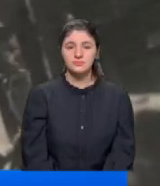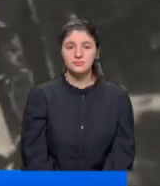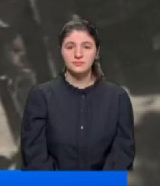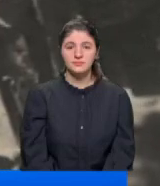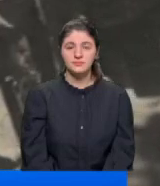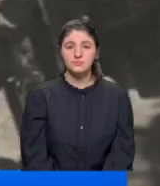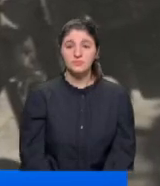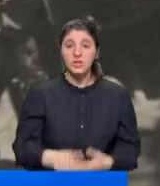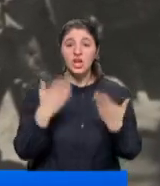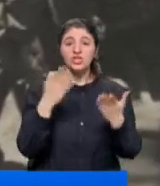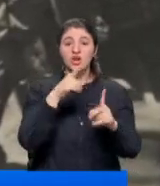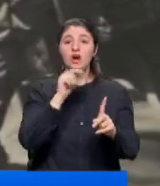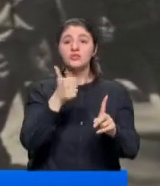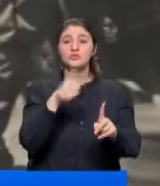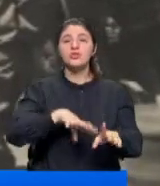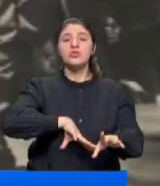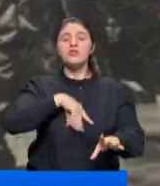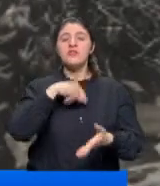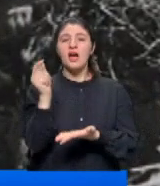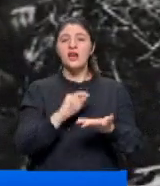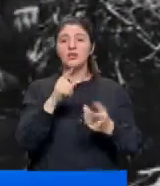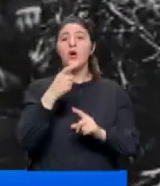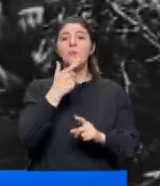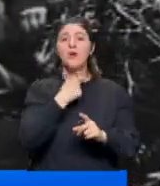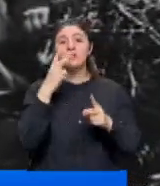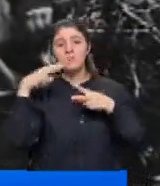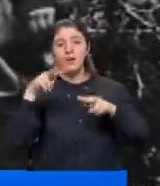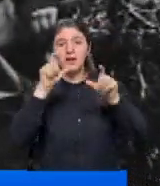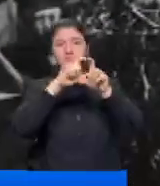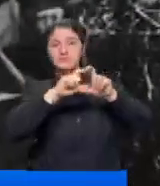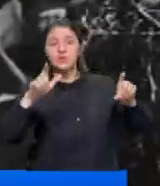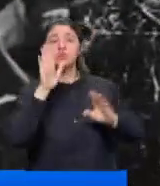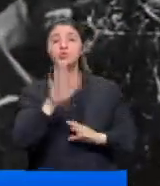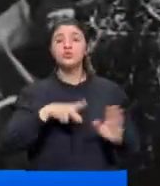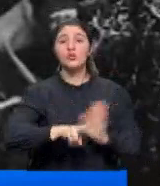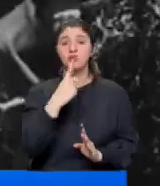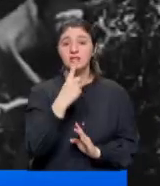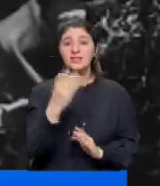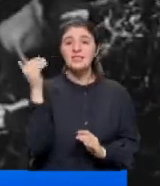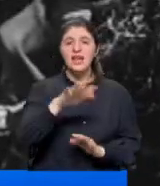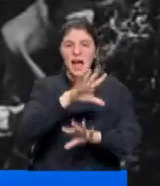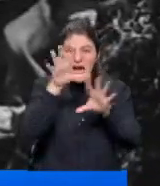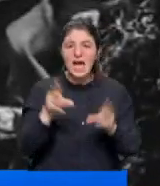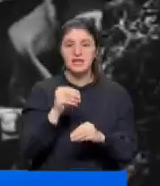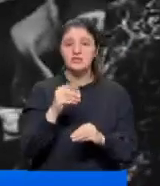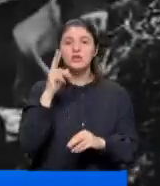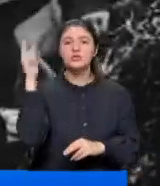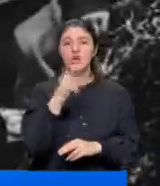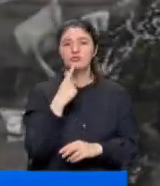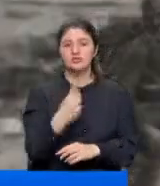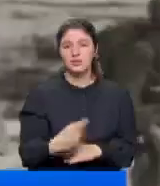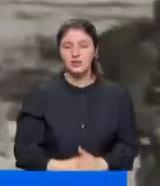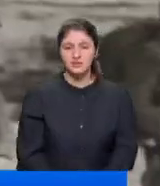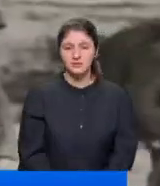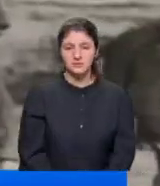servis İşte o günkü ruh ayasını Çanakkale Boğazı'na bakan yamaca Dur Yolcu dandik gelen herkes görsün